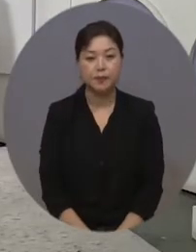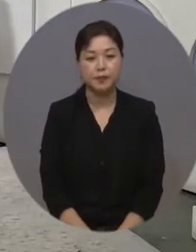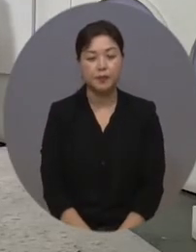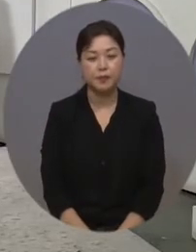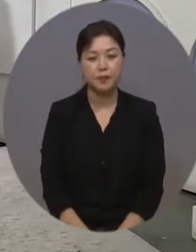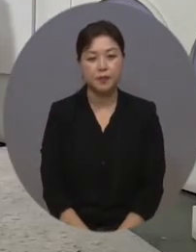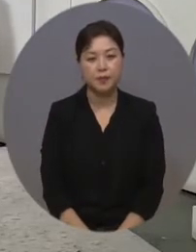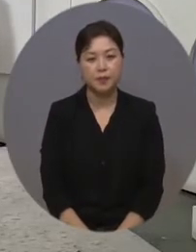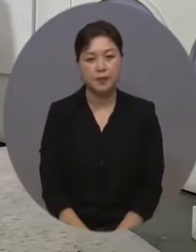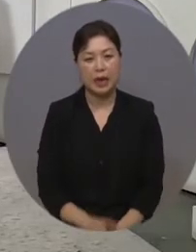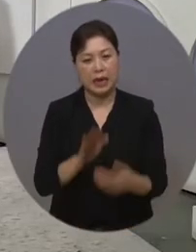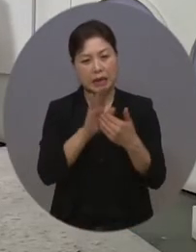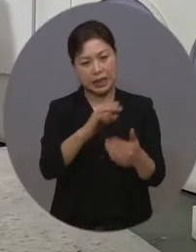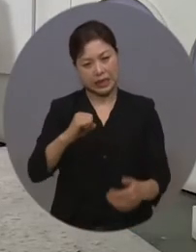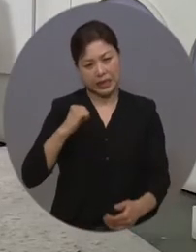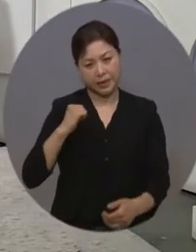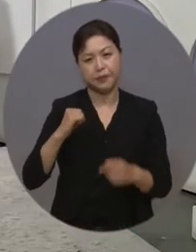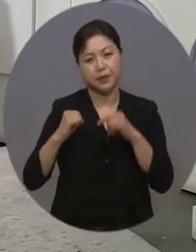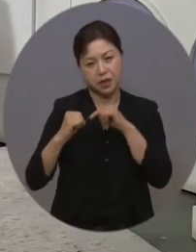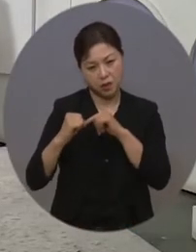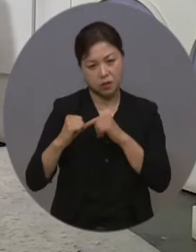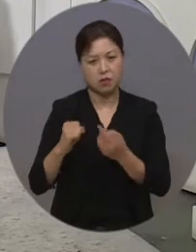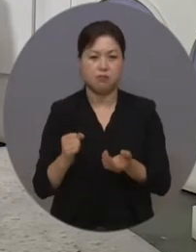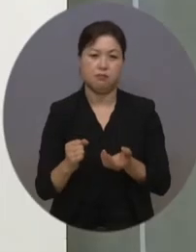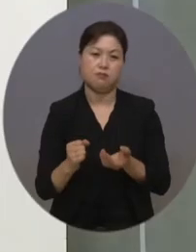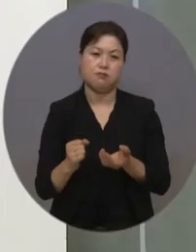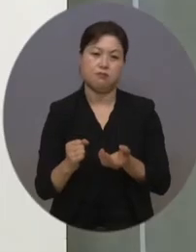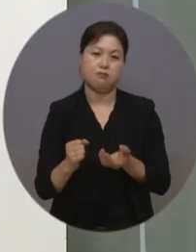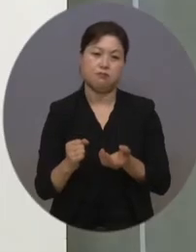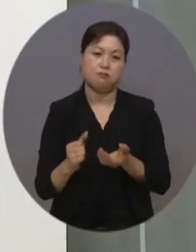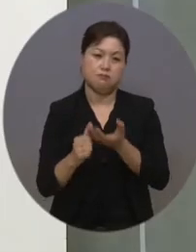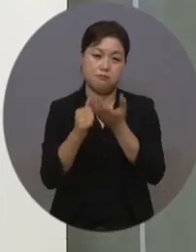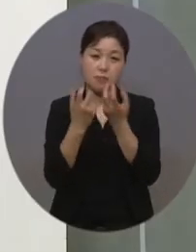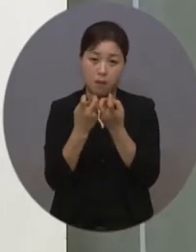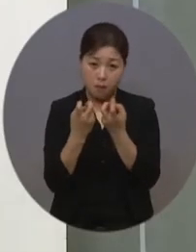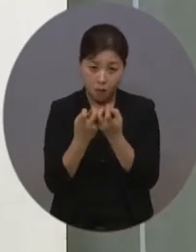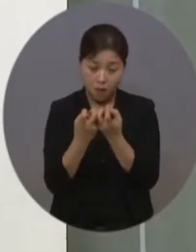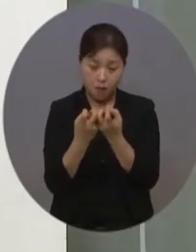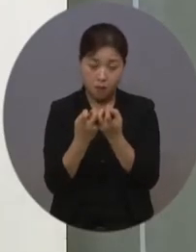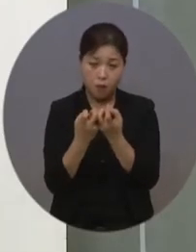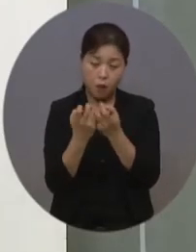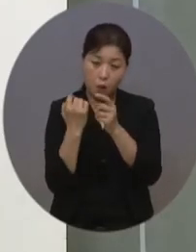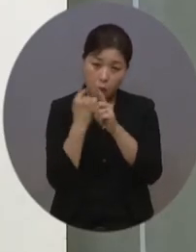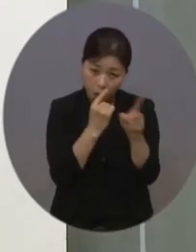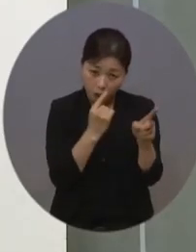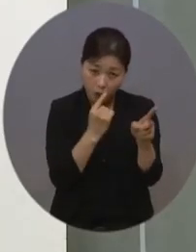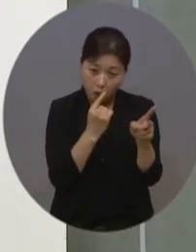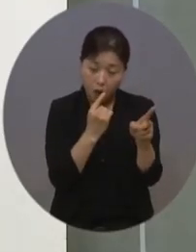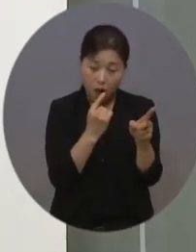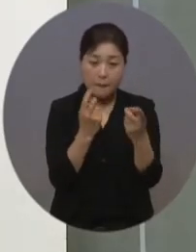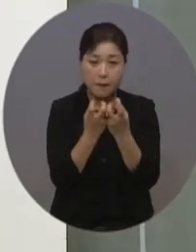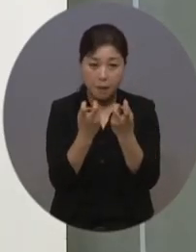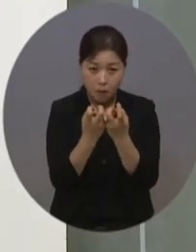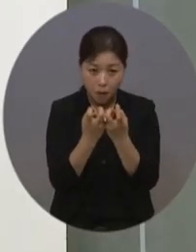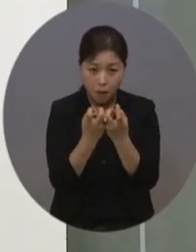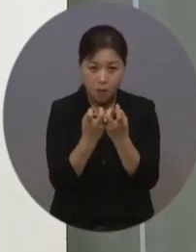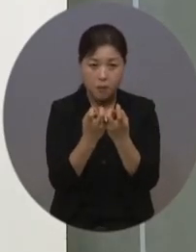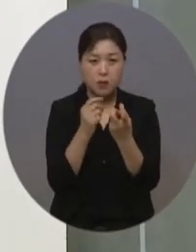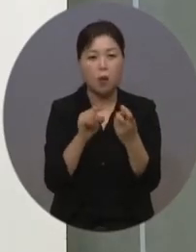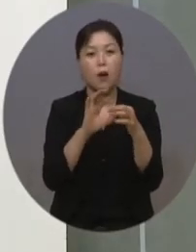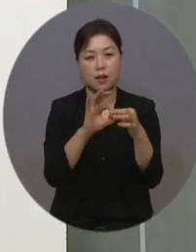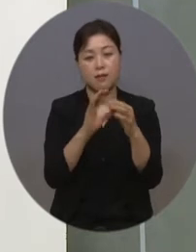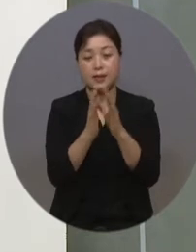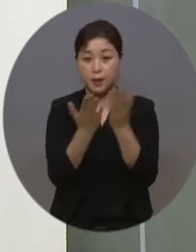면역력을 어떤 방법으로 이겨내야 할 것인가 여기에 대해서 또 저서도 내놓으셨어요. 예.